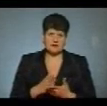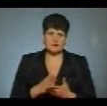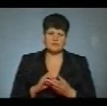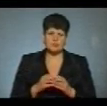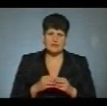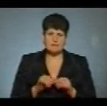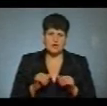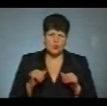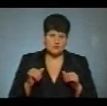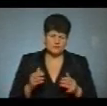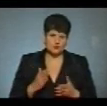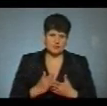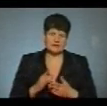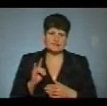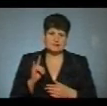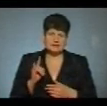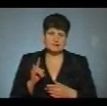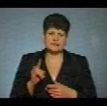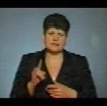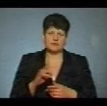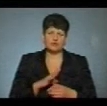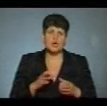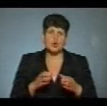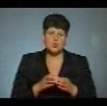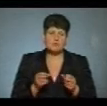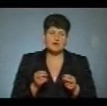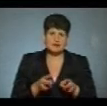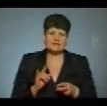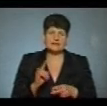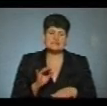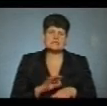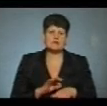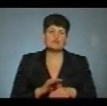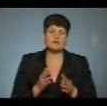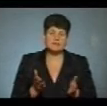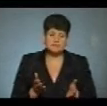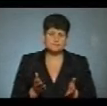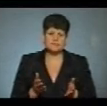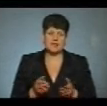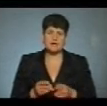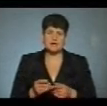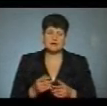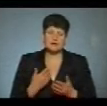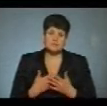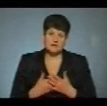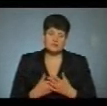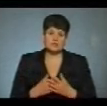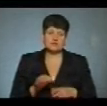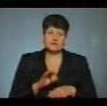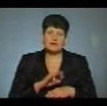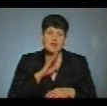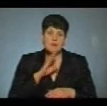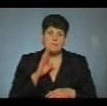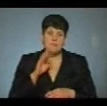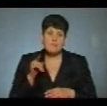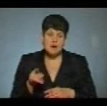розвитку. Тобто дитина відносилася до групи ризику, тому дитина і захворіла. Ну, відповідно, мабуть, якщо захворіла і мама,